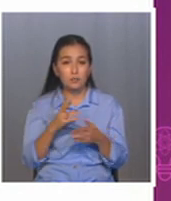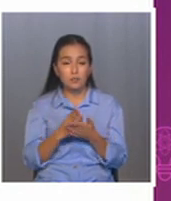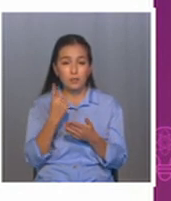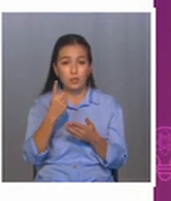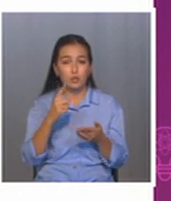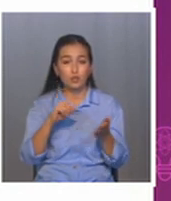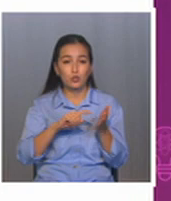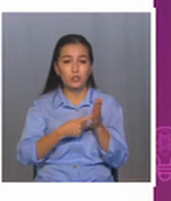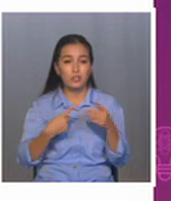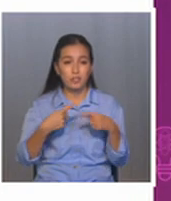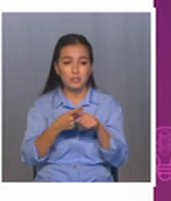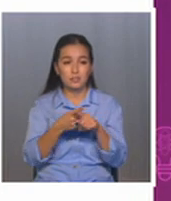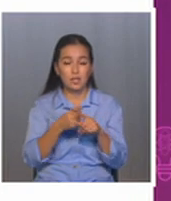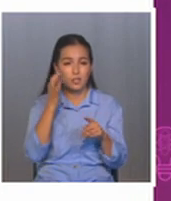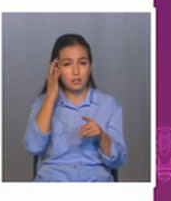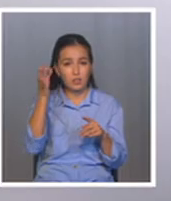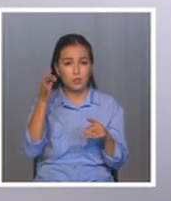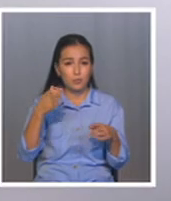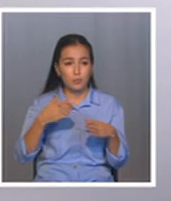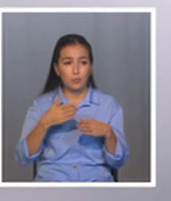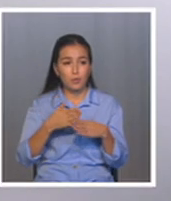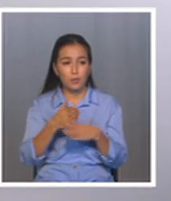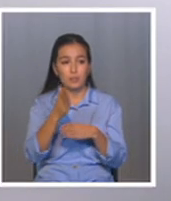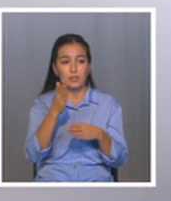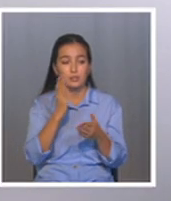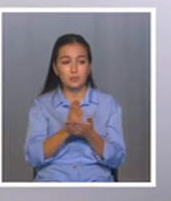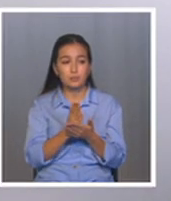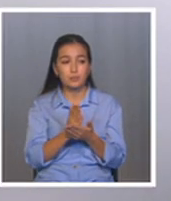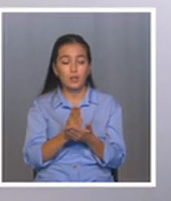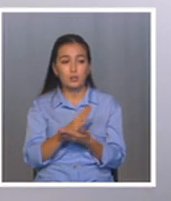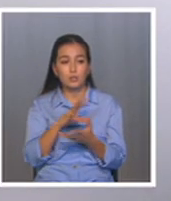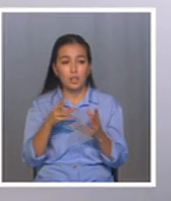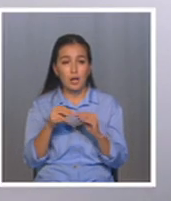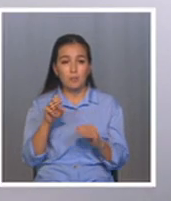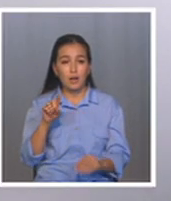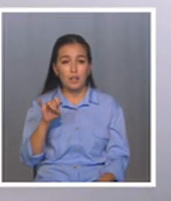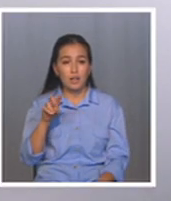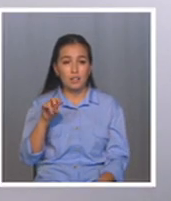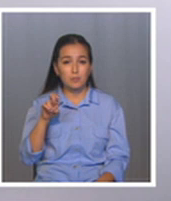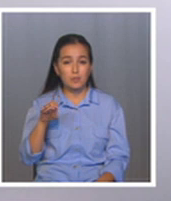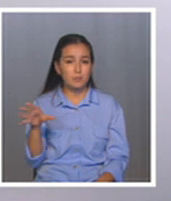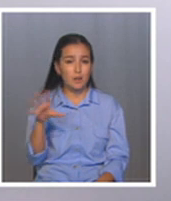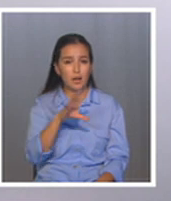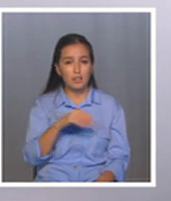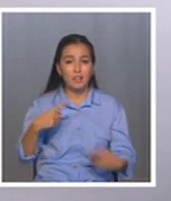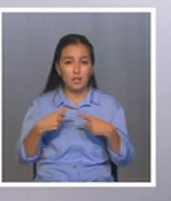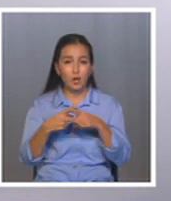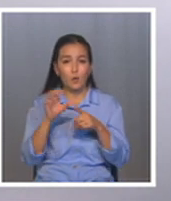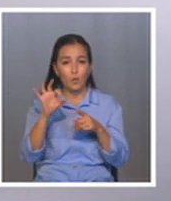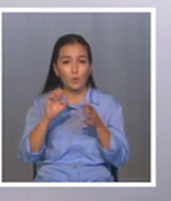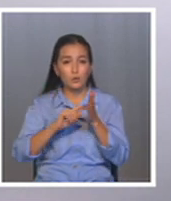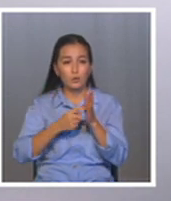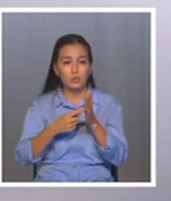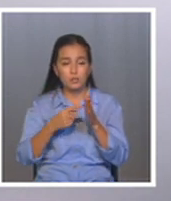қиысу нүктесінде қақ бөлінеді. Сонымен параллелепипедтің барлық диагональдары О нүктесі арқылы